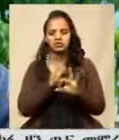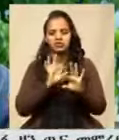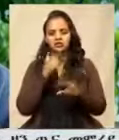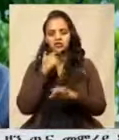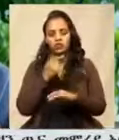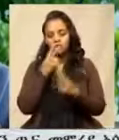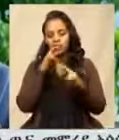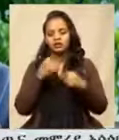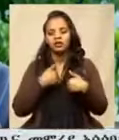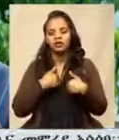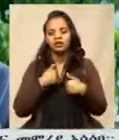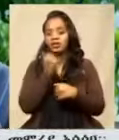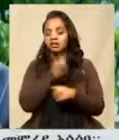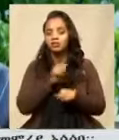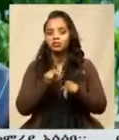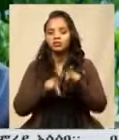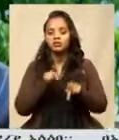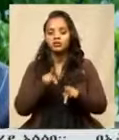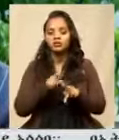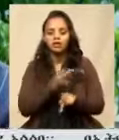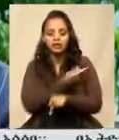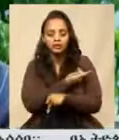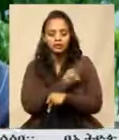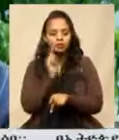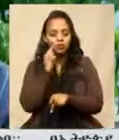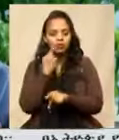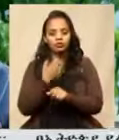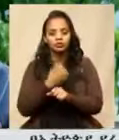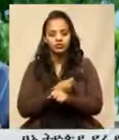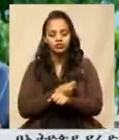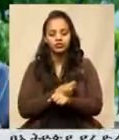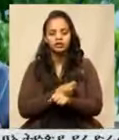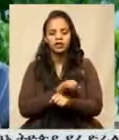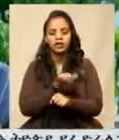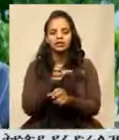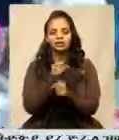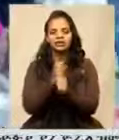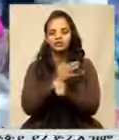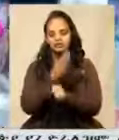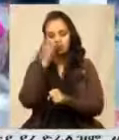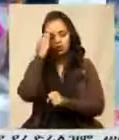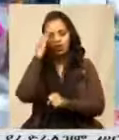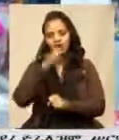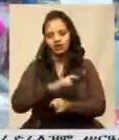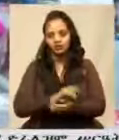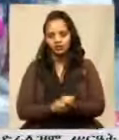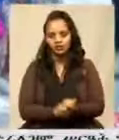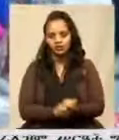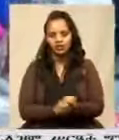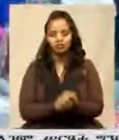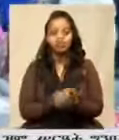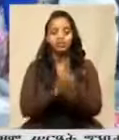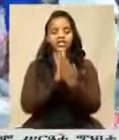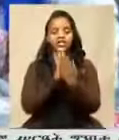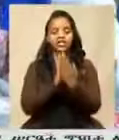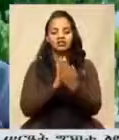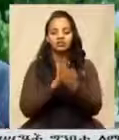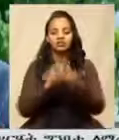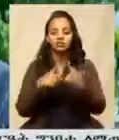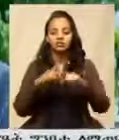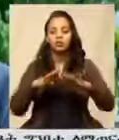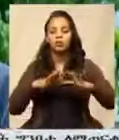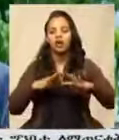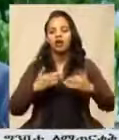አሉ። ማንኛውም ማህበረሰብ ክትባት ቢወስድ እንኳ እንደሚያዝ በደንብ ማወቅ አለበት። በተለይ ከፊት ለፊታችን ሁለት በዓላት